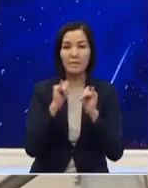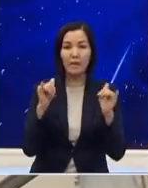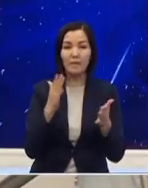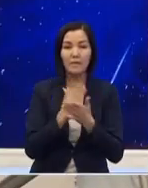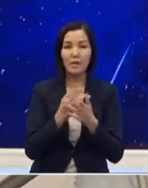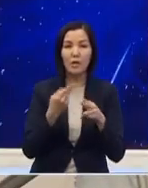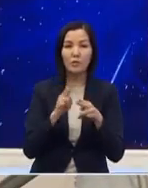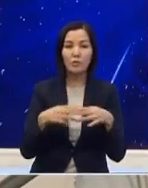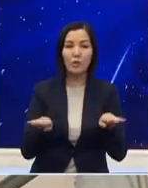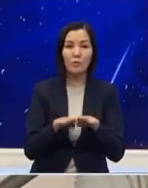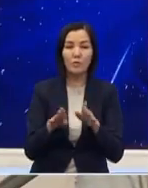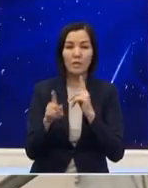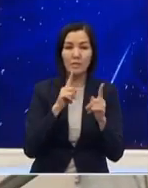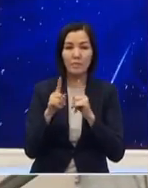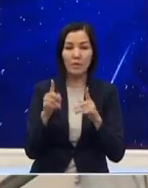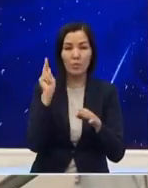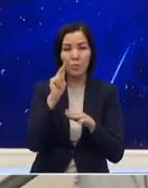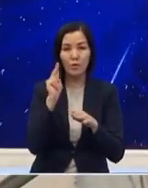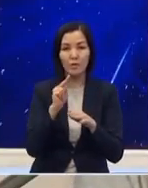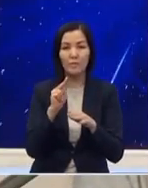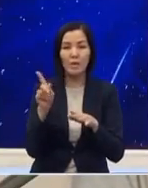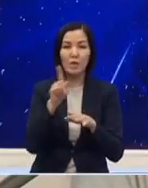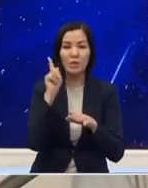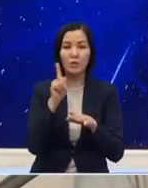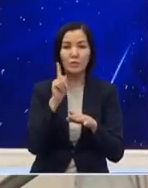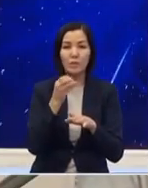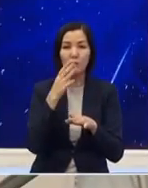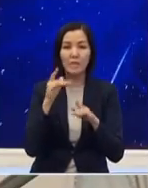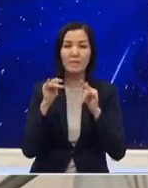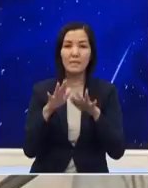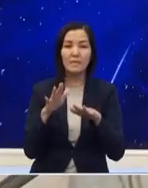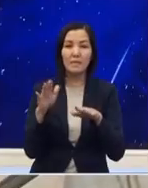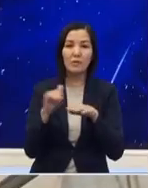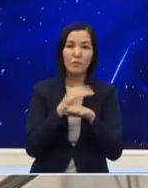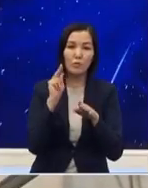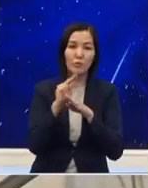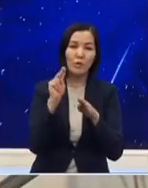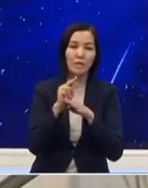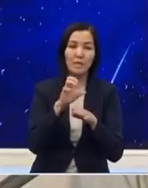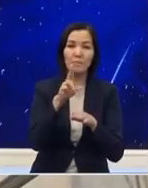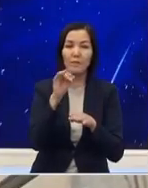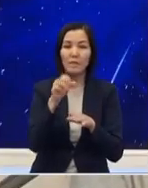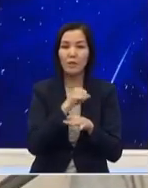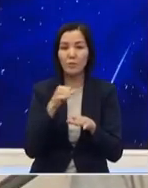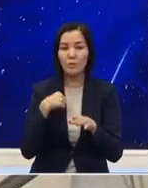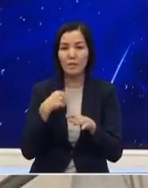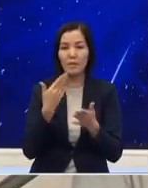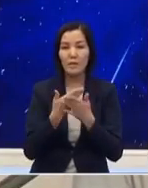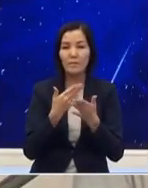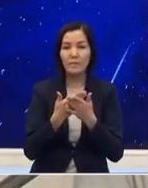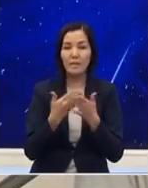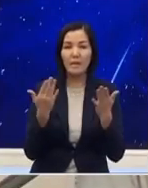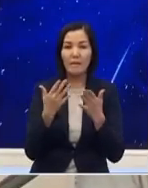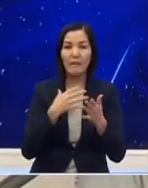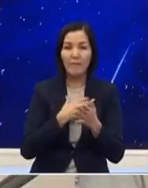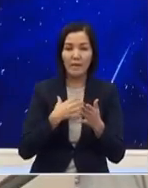артты. Осындай семинарлар олар тек оқытып қана қоймай, жасөспірімдерді жақсы істерге шабыттандырады. Өйткені спикерлер өздерінің мысалдарымен мұның